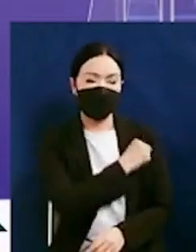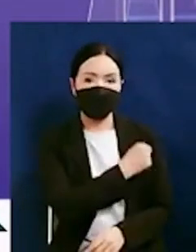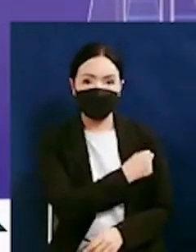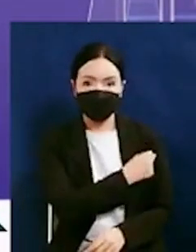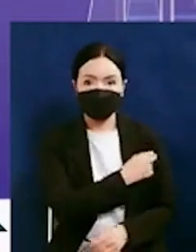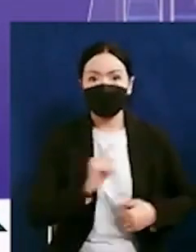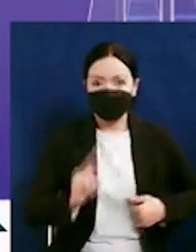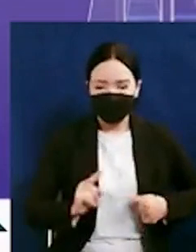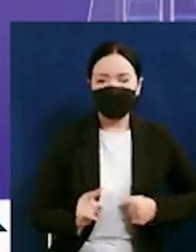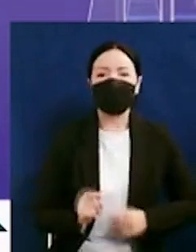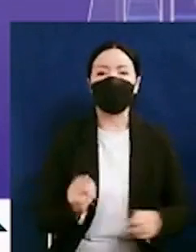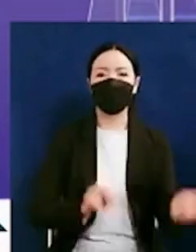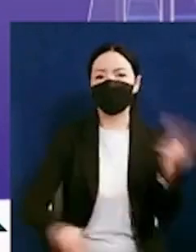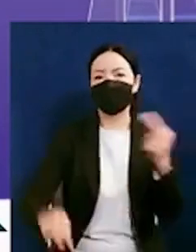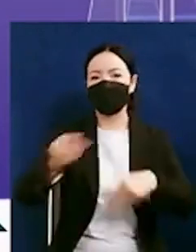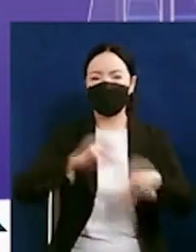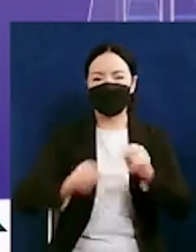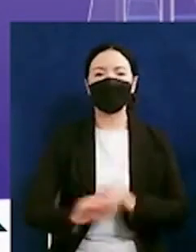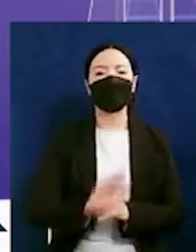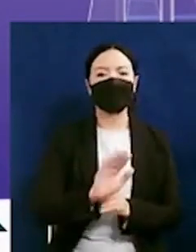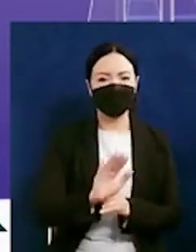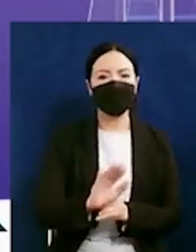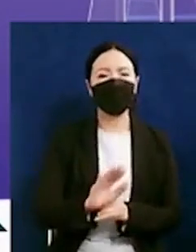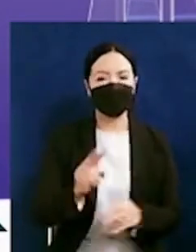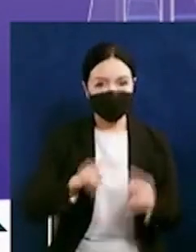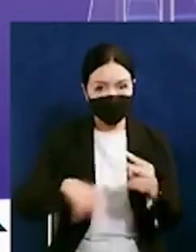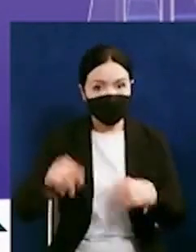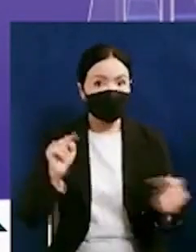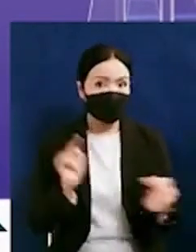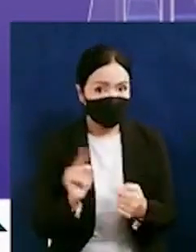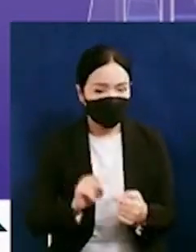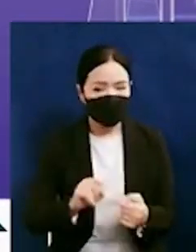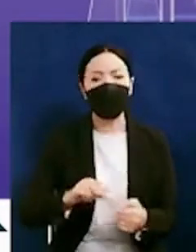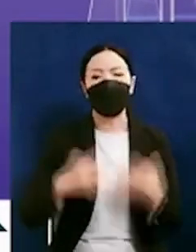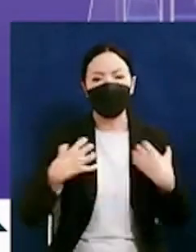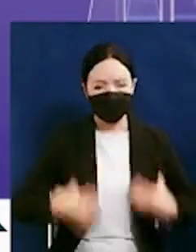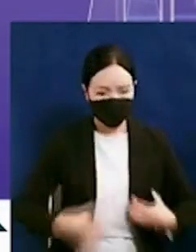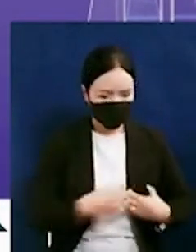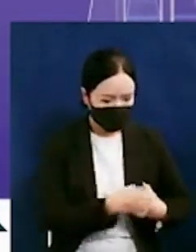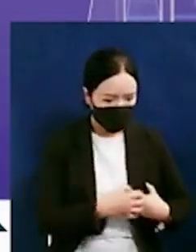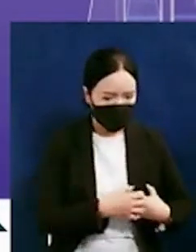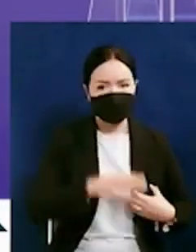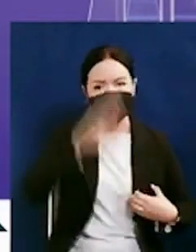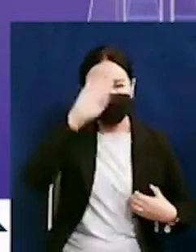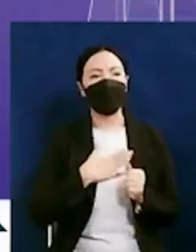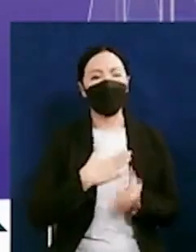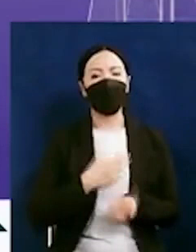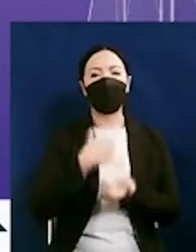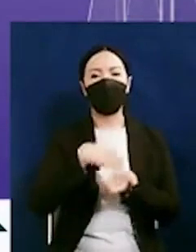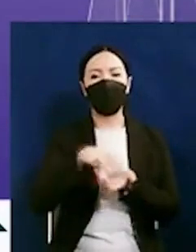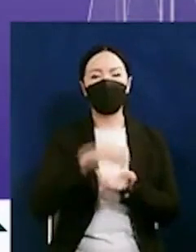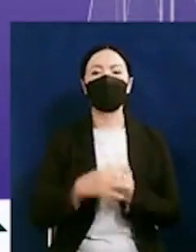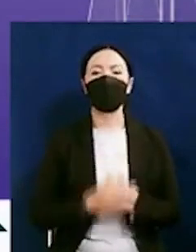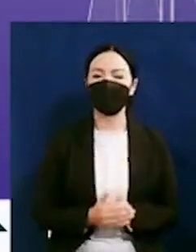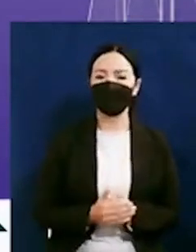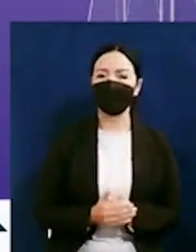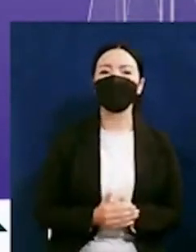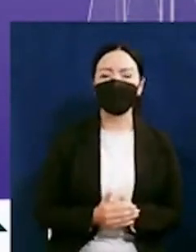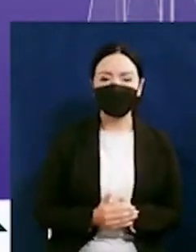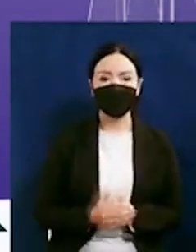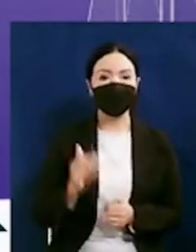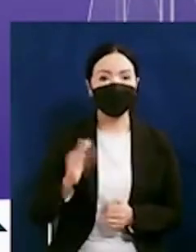ตอนนี้สายพาน ovค่อนมีข้อที่อยากให้สังเกตในผู้เสียชีวิตที่พบได้ทุกวันมีกลุ่มเสี่ยง